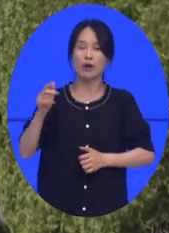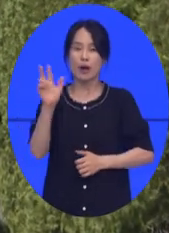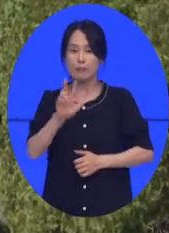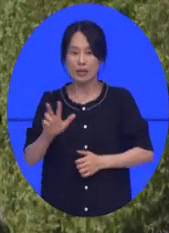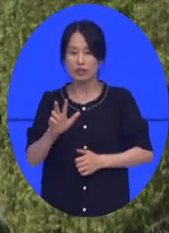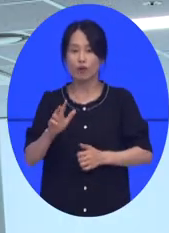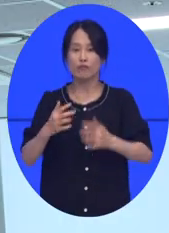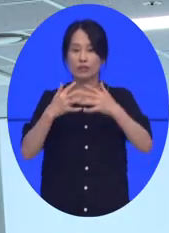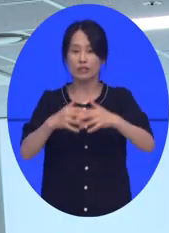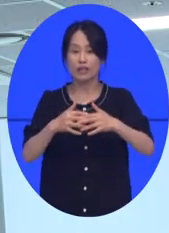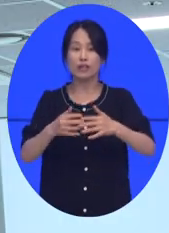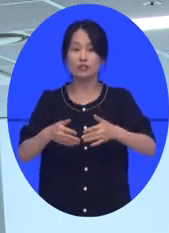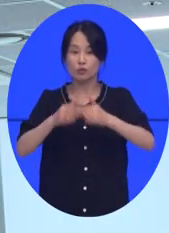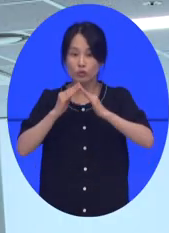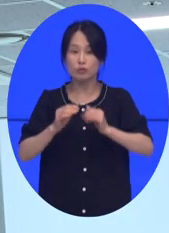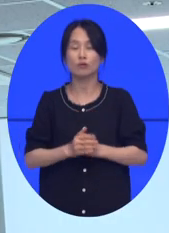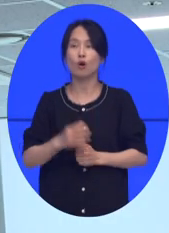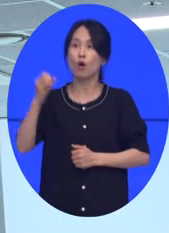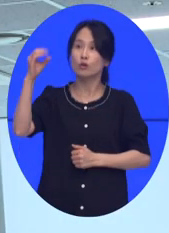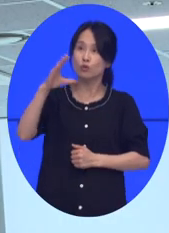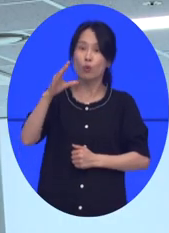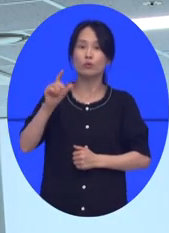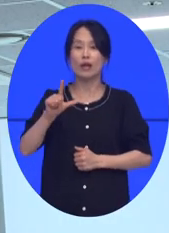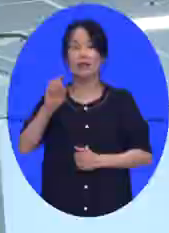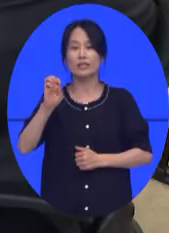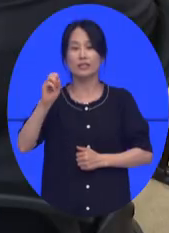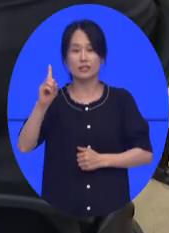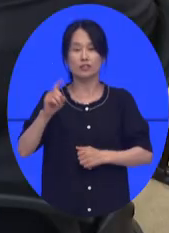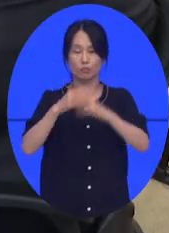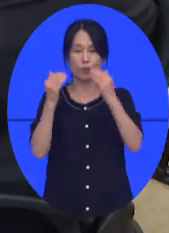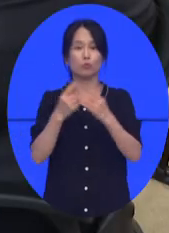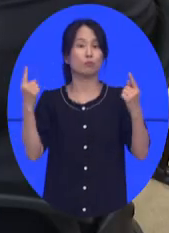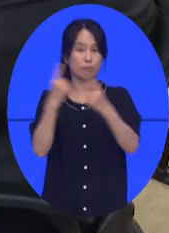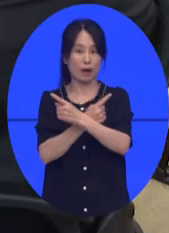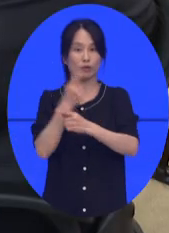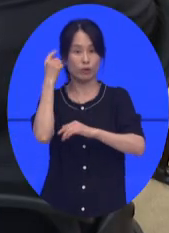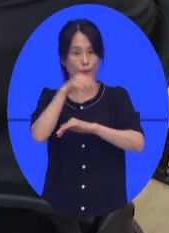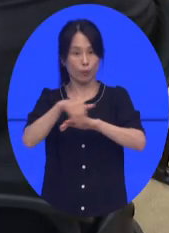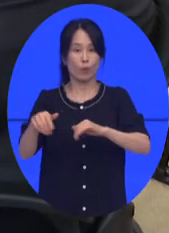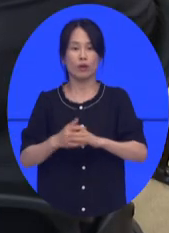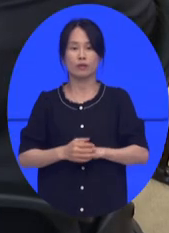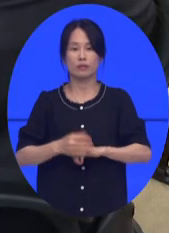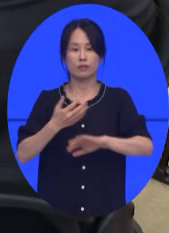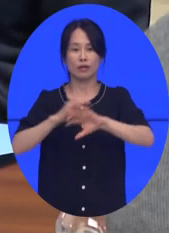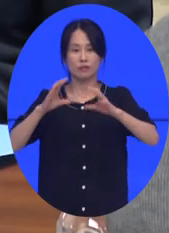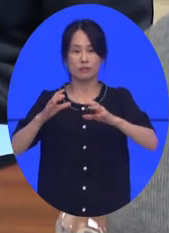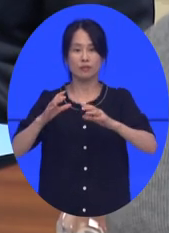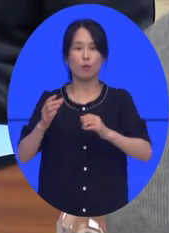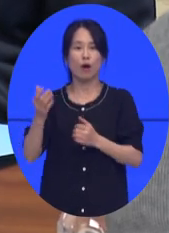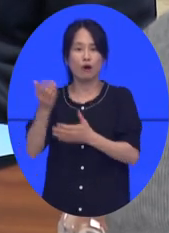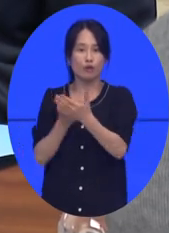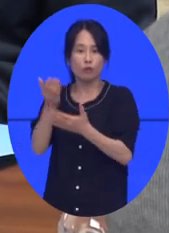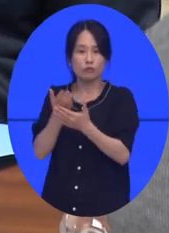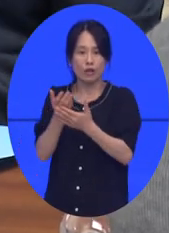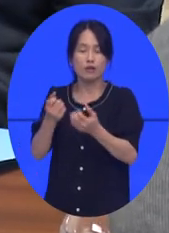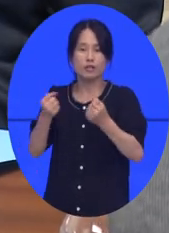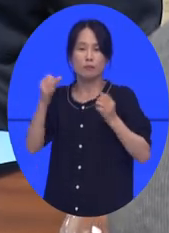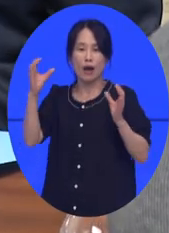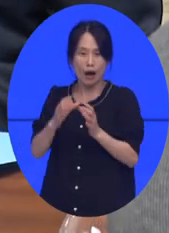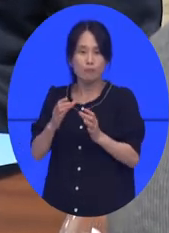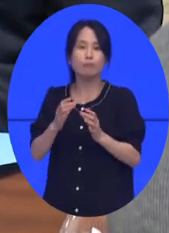설치하고 조명 등도 LED로 전면 교체합니다. 해외 주요 국가와 경제교류 협력도 눈에 띄게